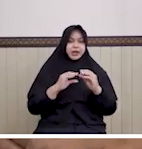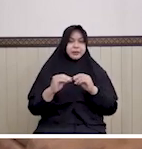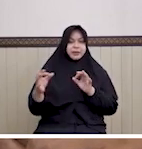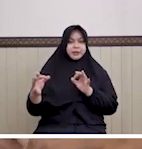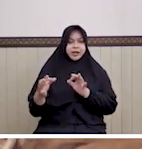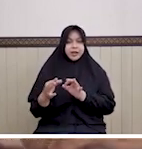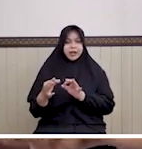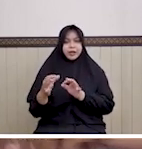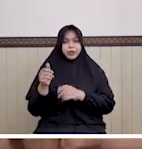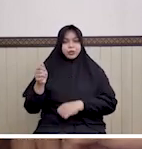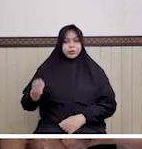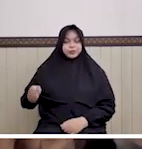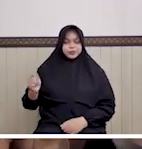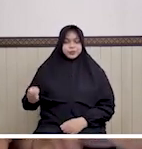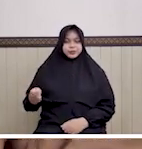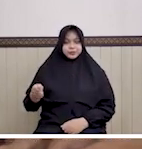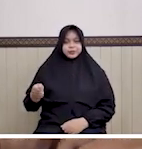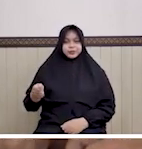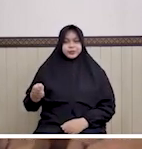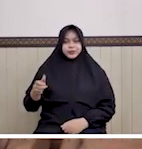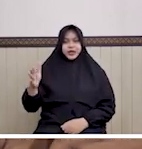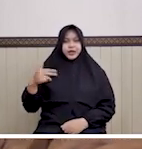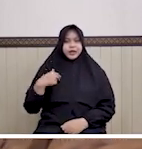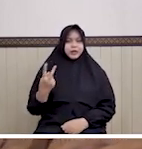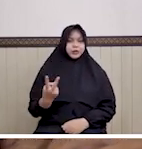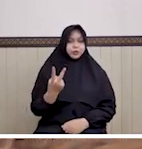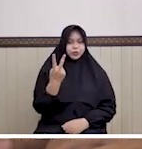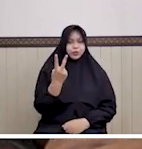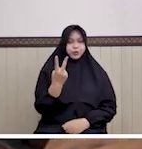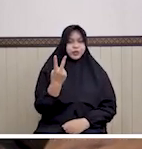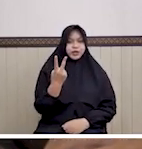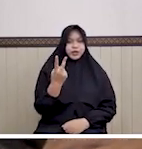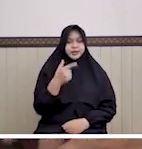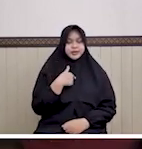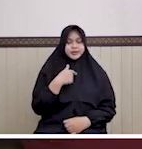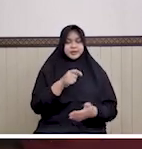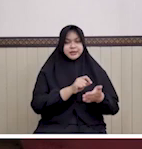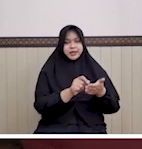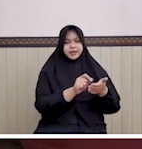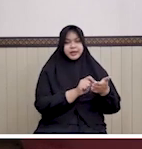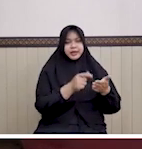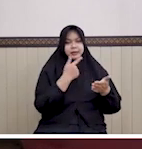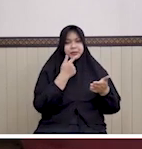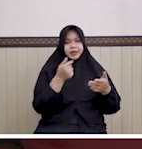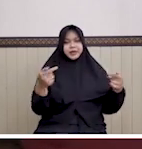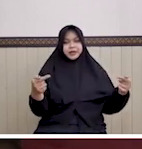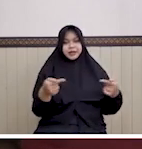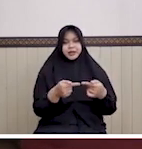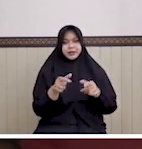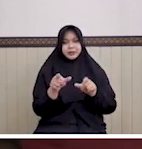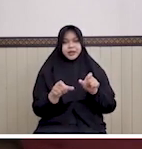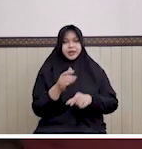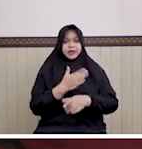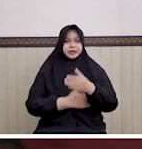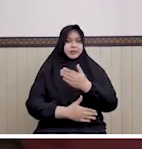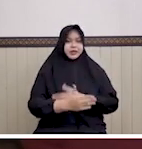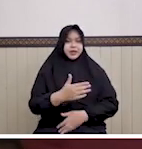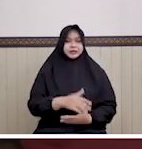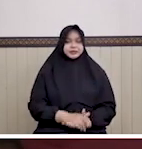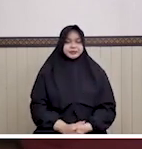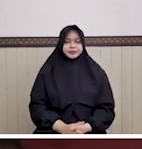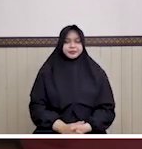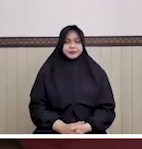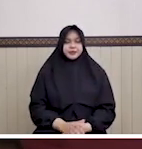pendekatannya adalah hukum ada 2 hal yang saya catat menjadi penting terkait dengan penyandang disabilitas